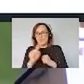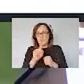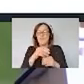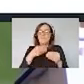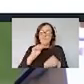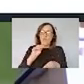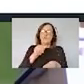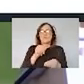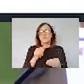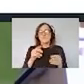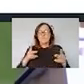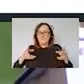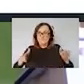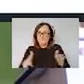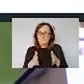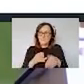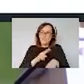w większości są one poograniczane, te